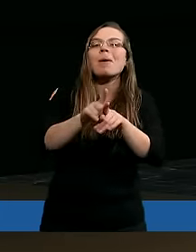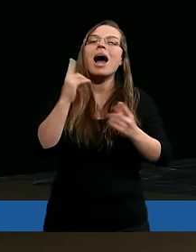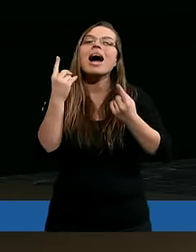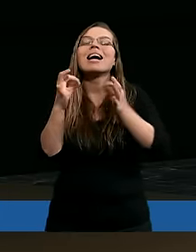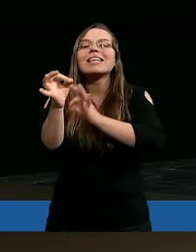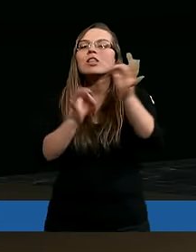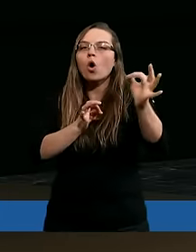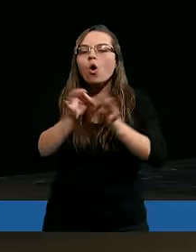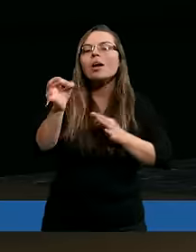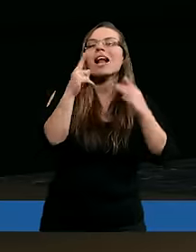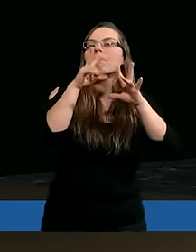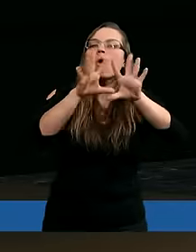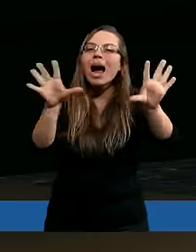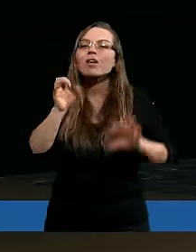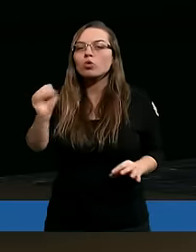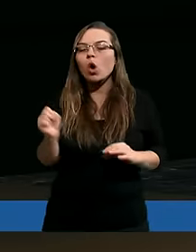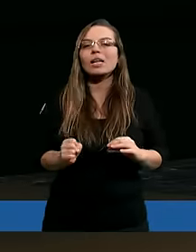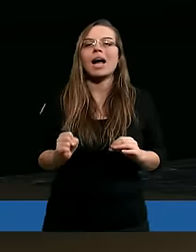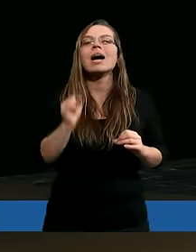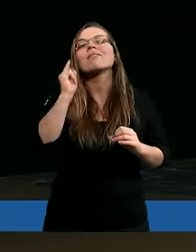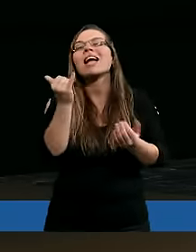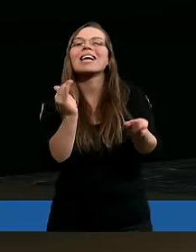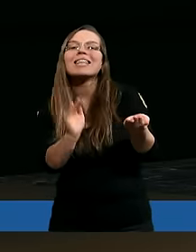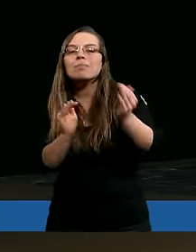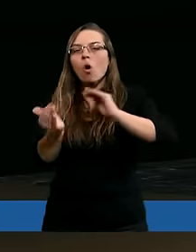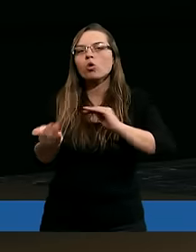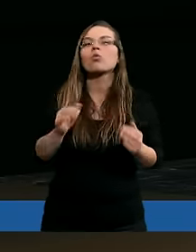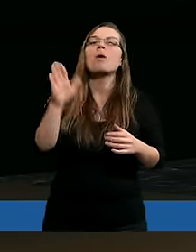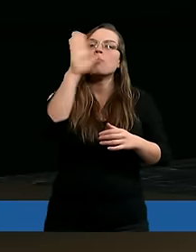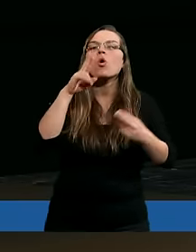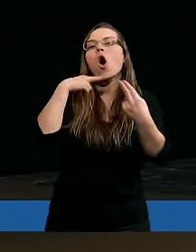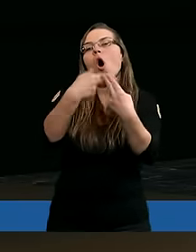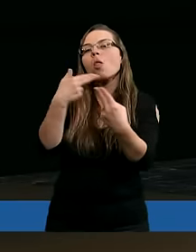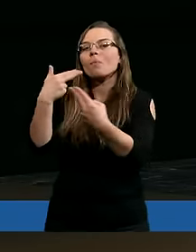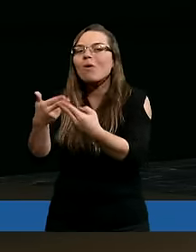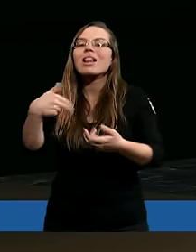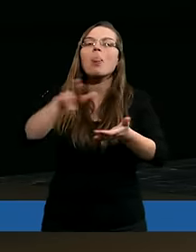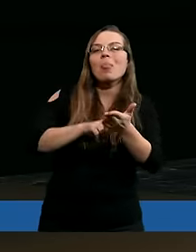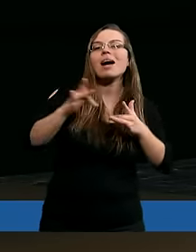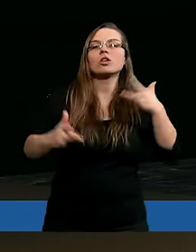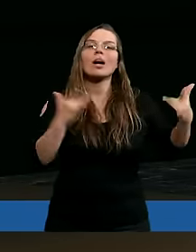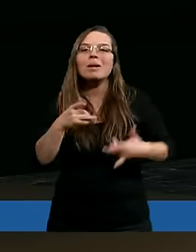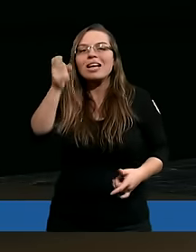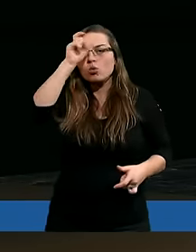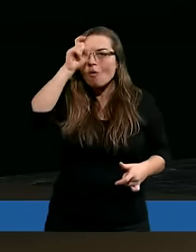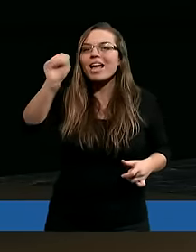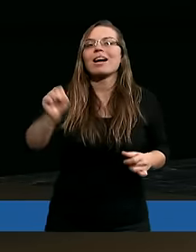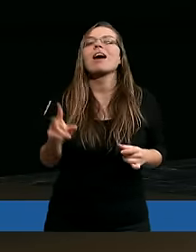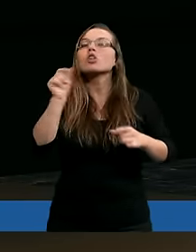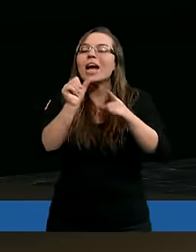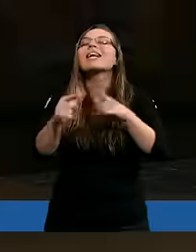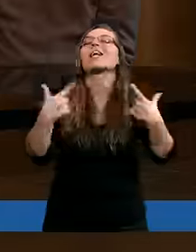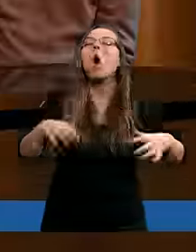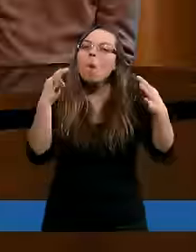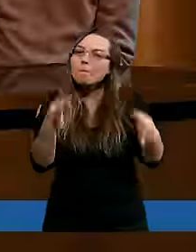historia pokazująca, w jaki sposób Bóg odpowiada na cierpienie człowieka i że jest